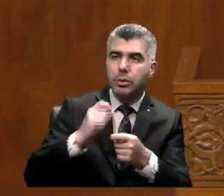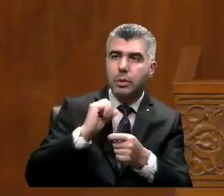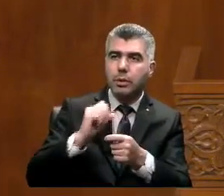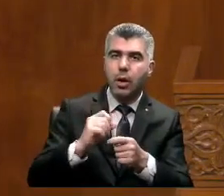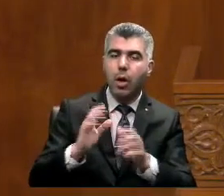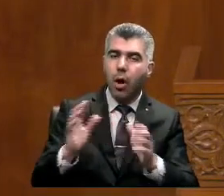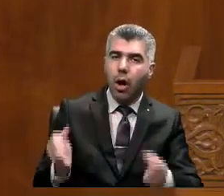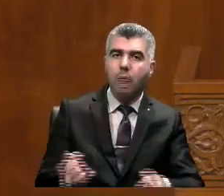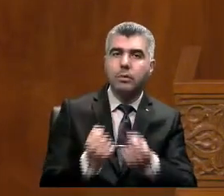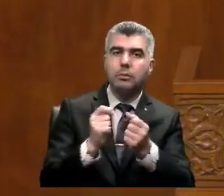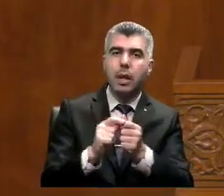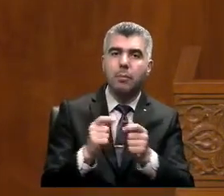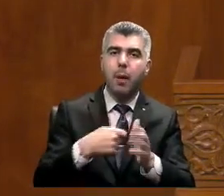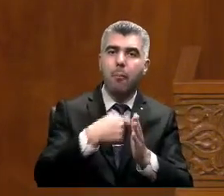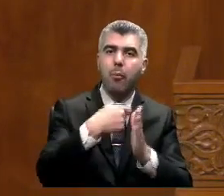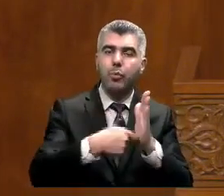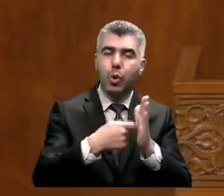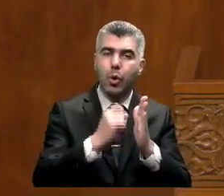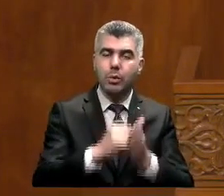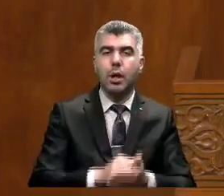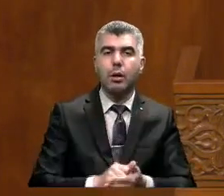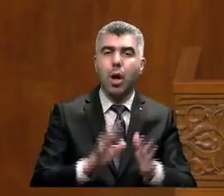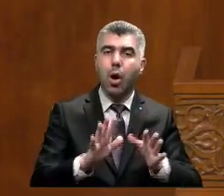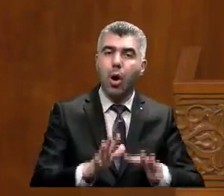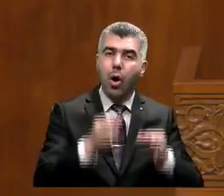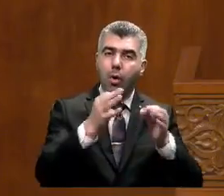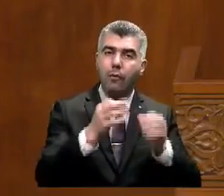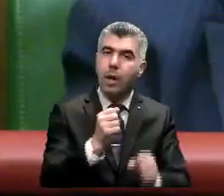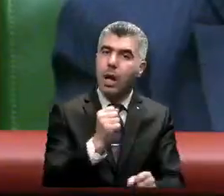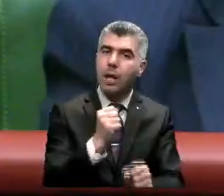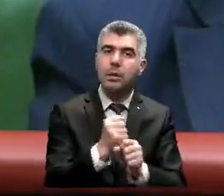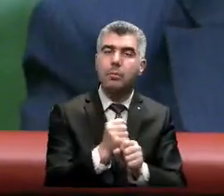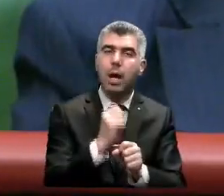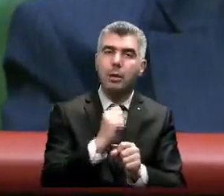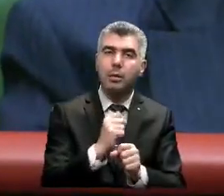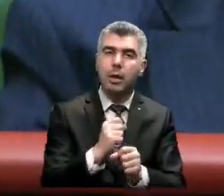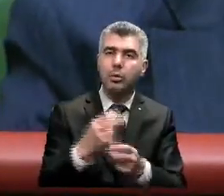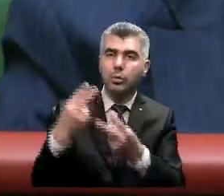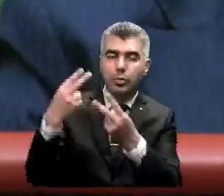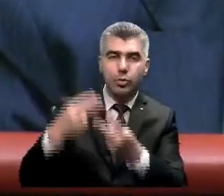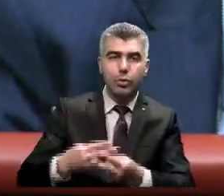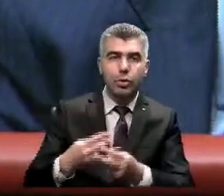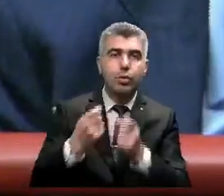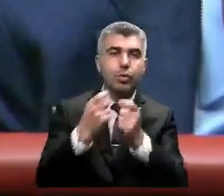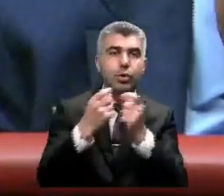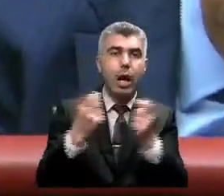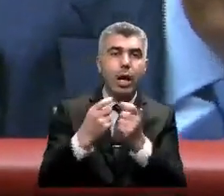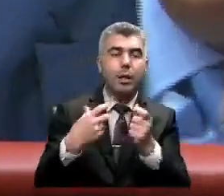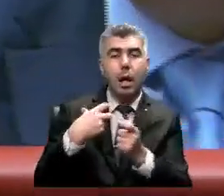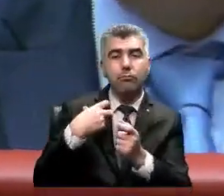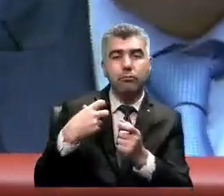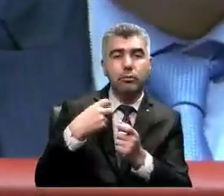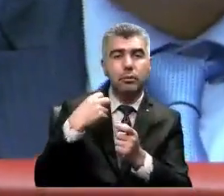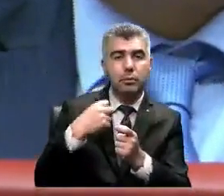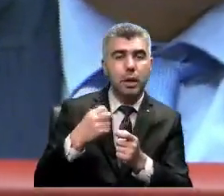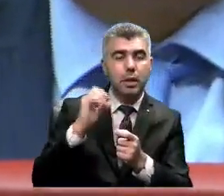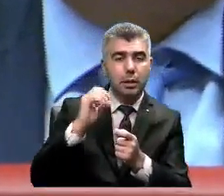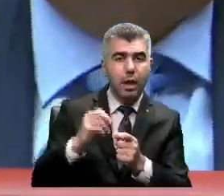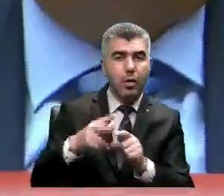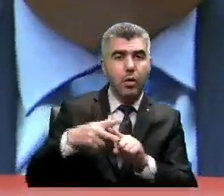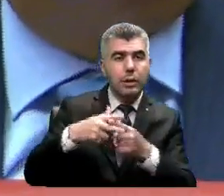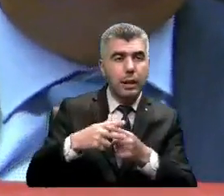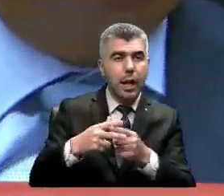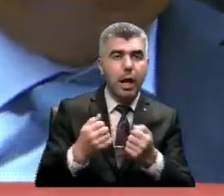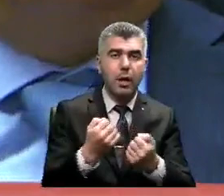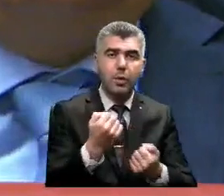المشروع، والمتمثلة في خلق فرص الشغل واستقطاب مصنعين دوليين للاستقرار في المغرب كمصنعي